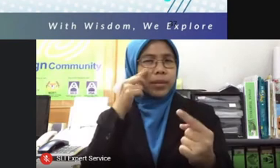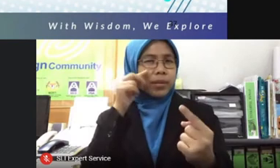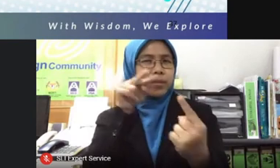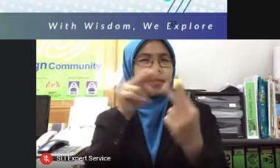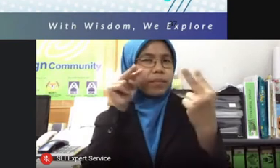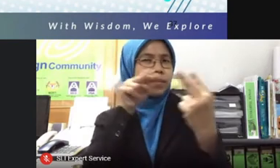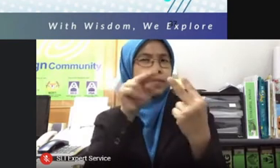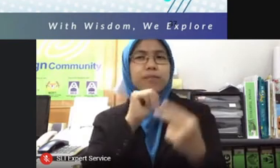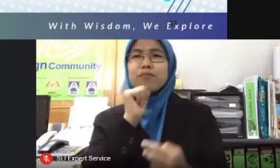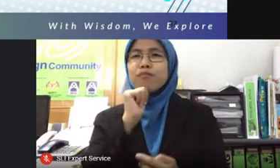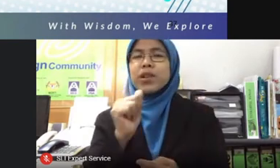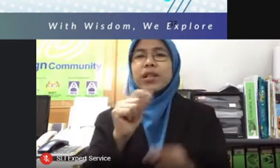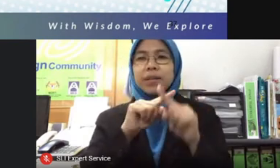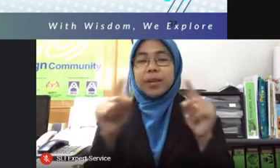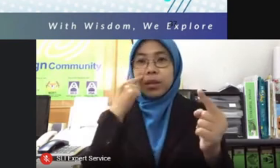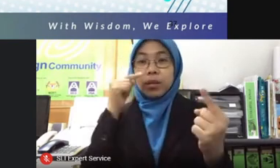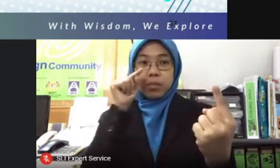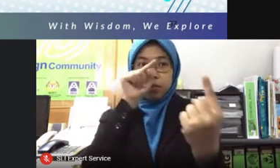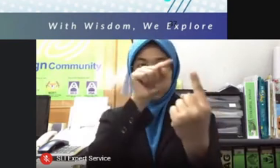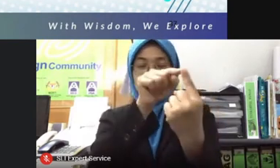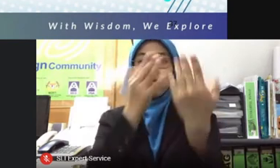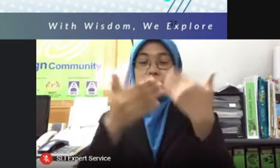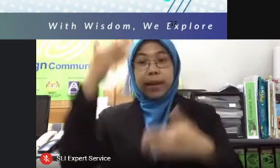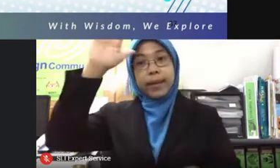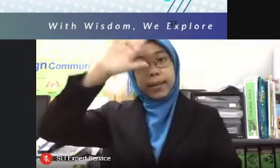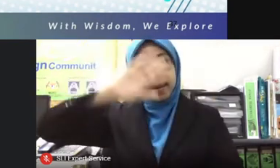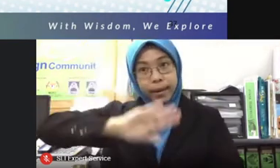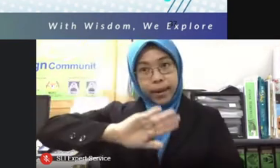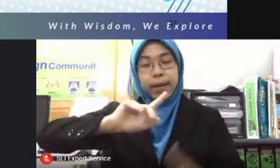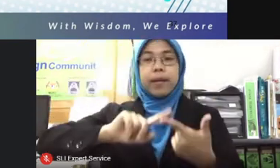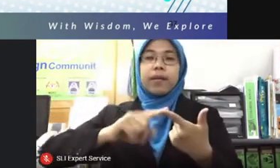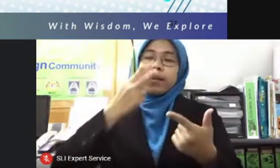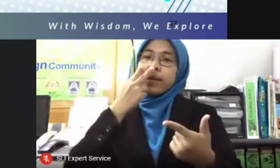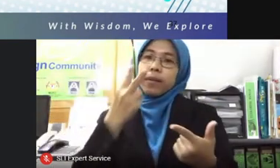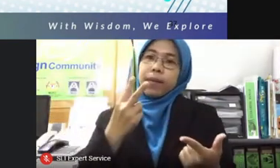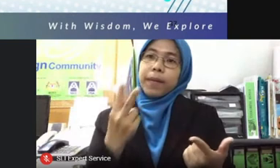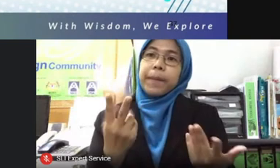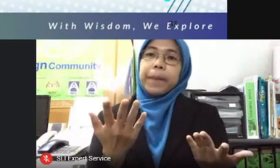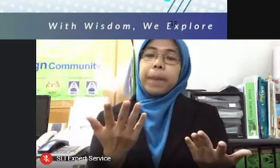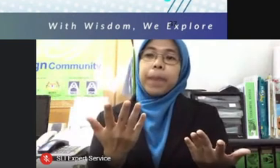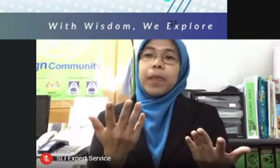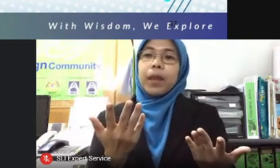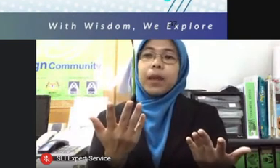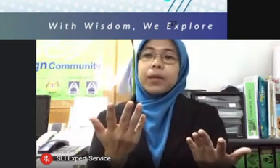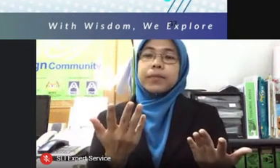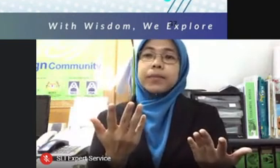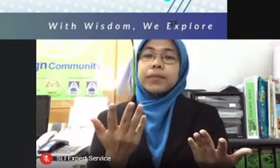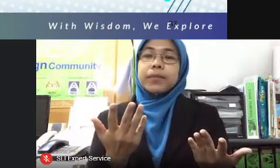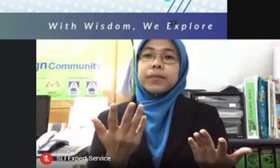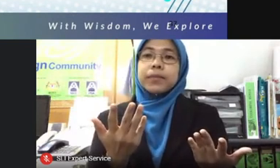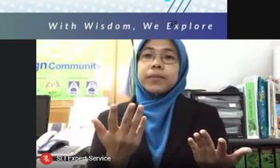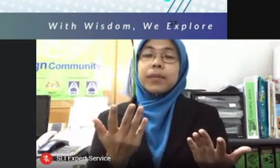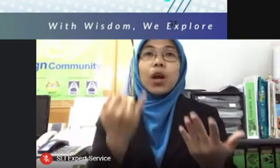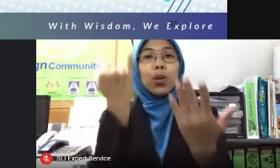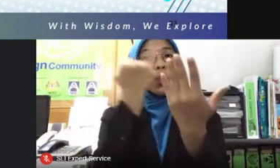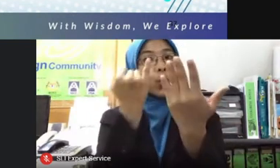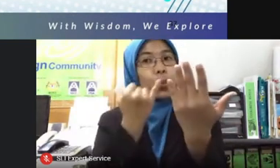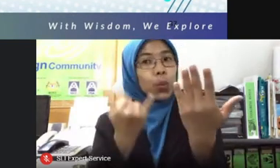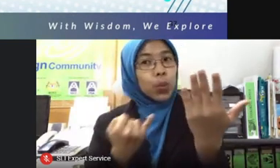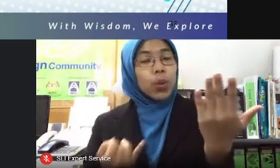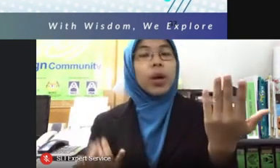saya tengok pada satu point, sama ada saya tengok kat dinding ke, ataupun saya tengok kepada lukisan